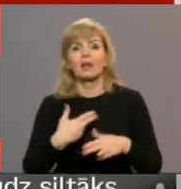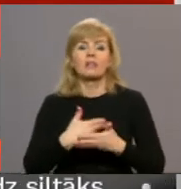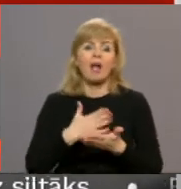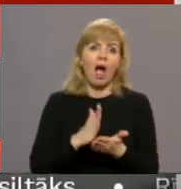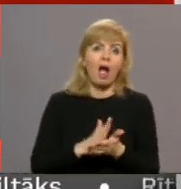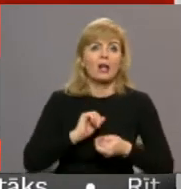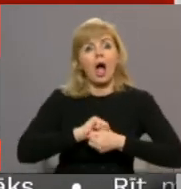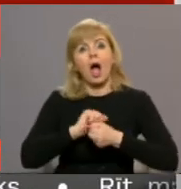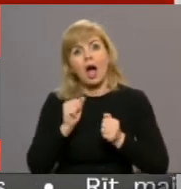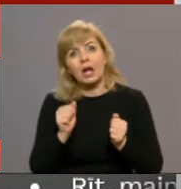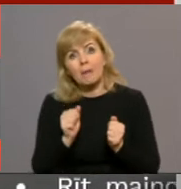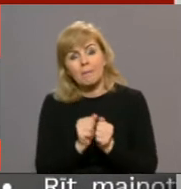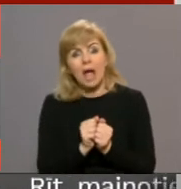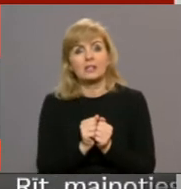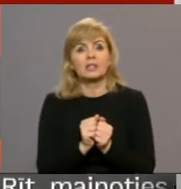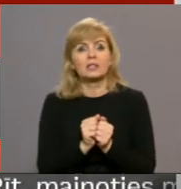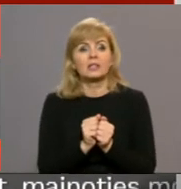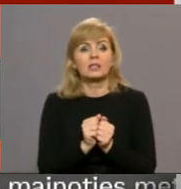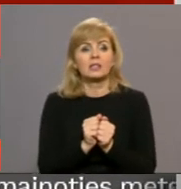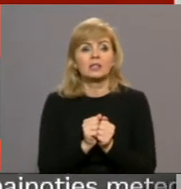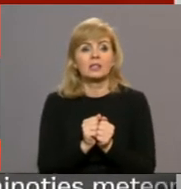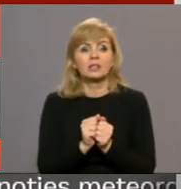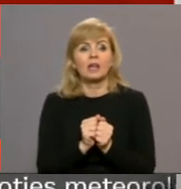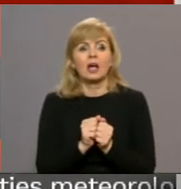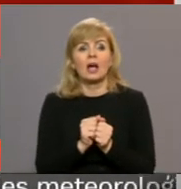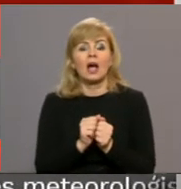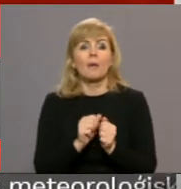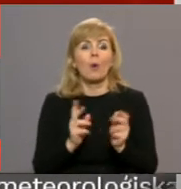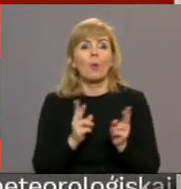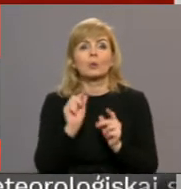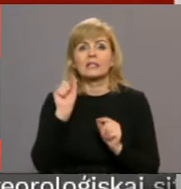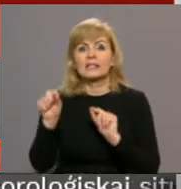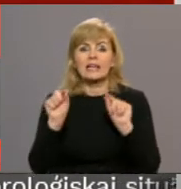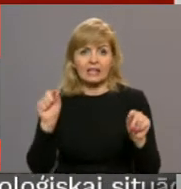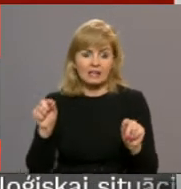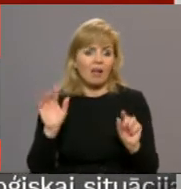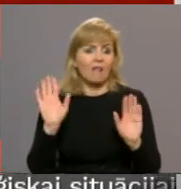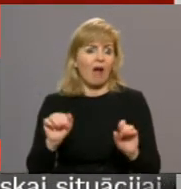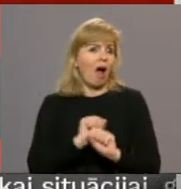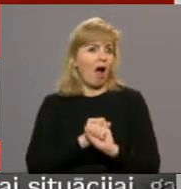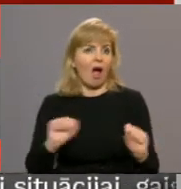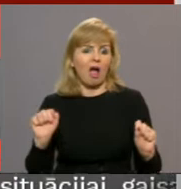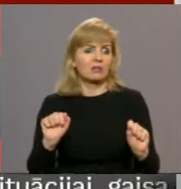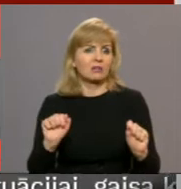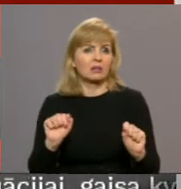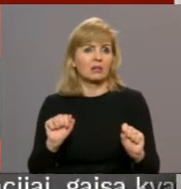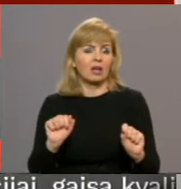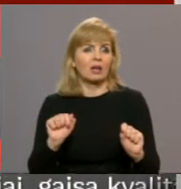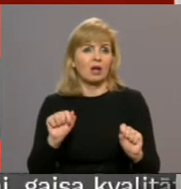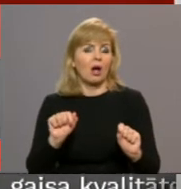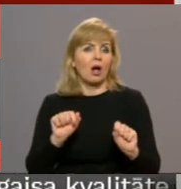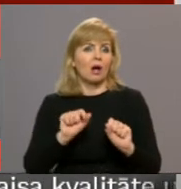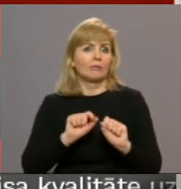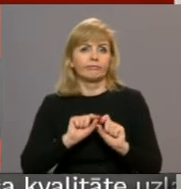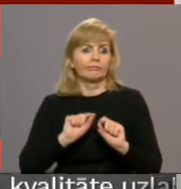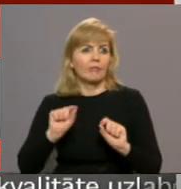vai akmens, jā, un virkstevē, nu, vienkārši ļoti ātri var aiziet, jā, un tas aiziet uz ventilāciju,